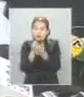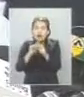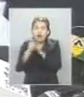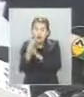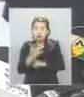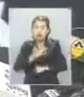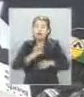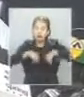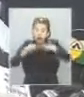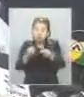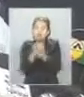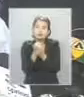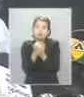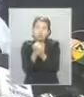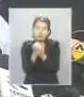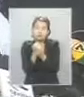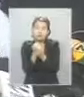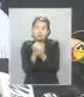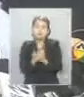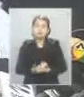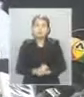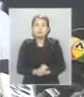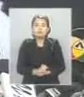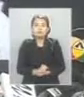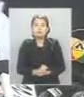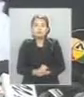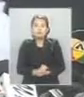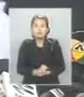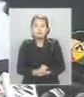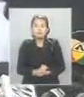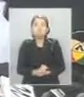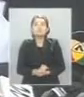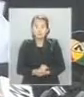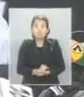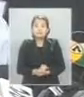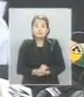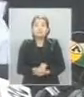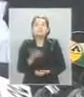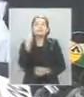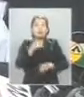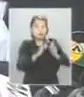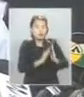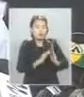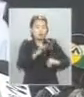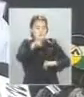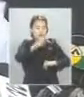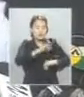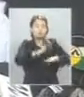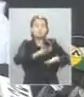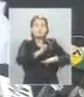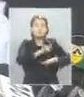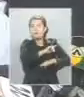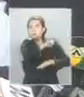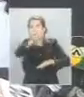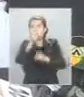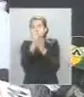ราก็ยินดีครับ ในส่วนของผู้เชี่ยวชาญที่เราพร้อมที่ส่งไปช่วย ครับก็จะเหมือนกับตอนที่เราส่งผู้เชี่ยวชาญไปนิวซีแลนด์นะครับประเภทอย่างนั้นเราก็จะเสนอไปหม